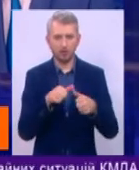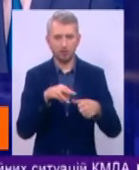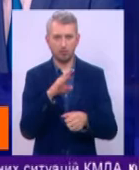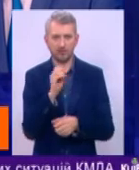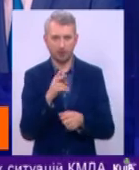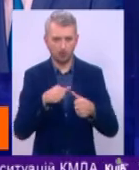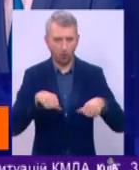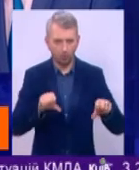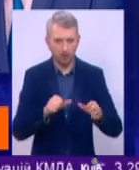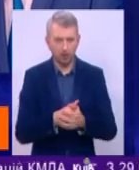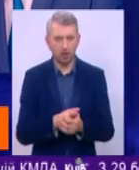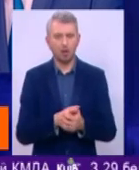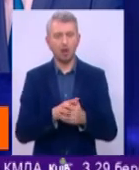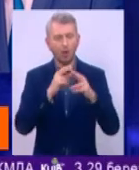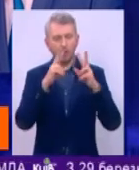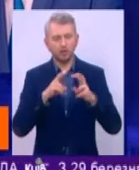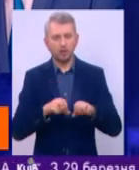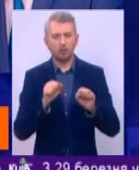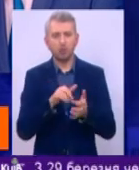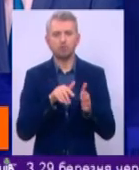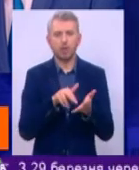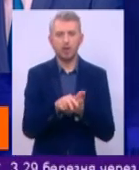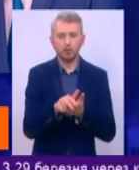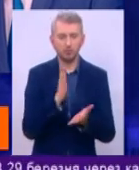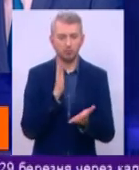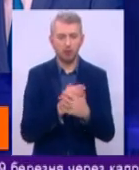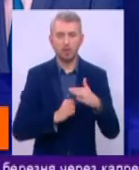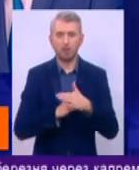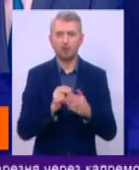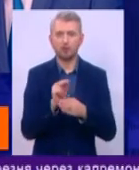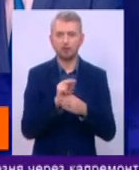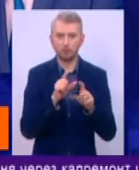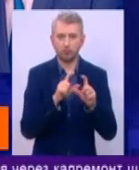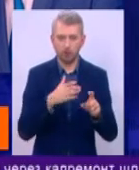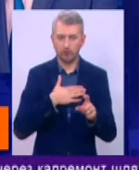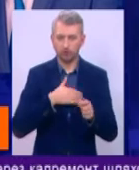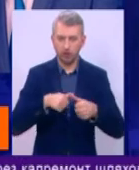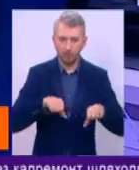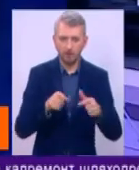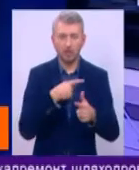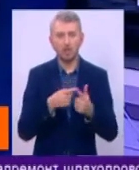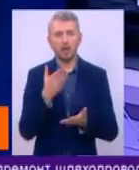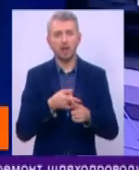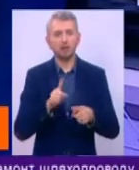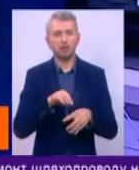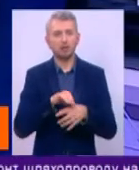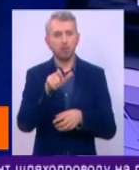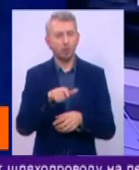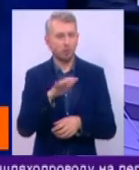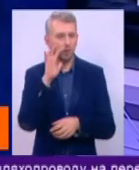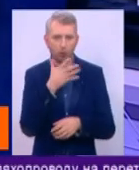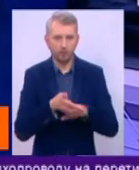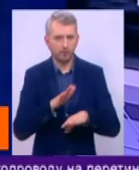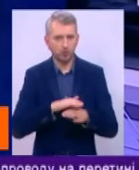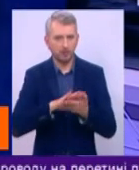экспертную комиссию. А свидетельствование может проходить непосредственно на базе лечебного, то есть в нашей комиссии, или же если это больной в серьезном и